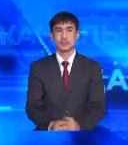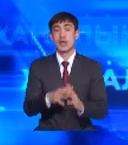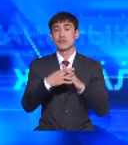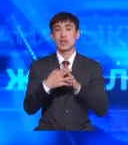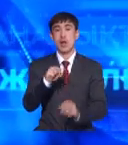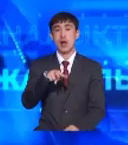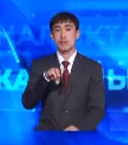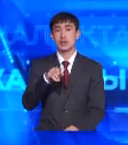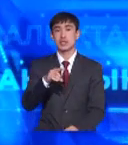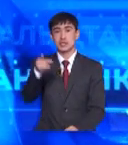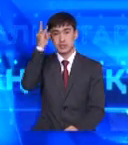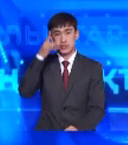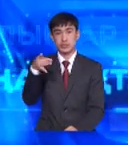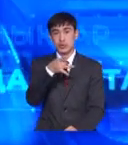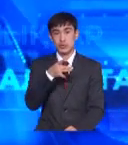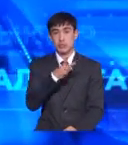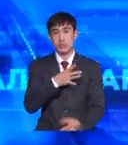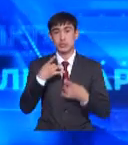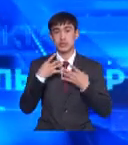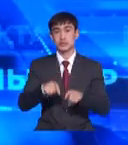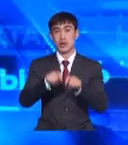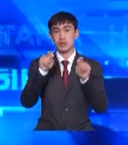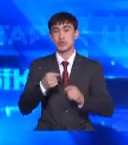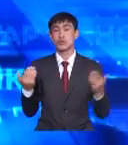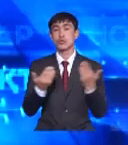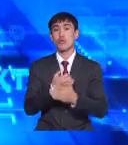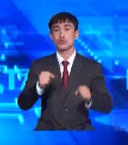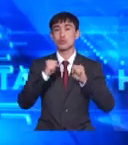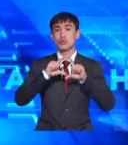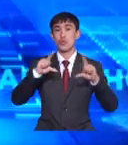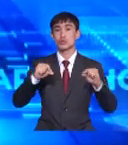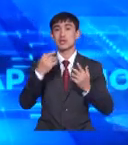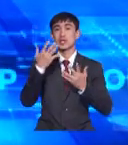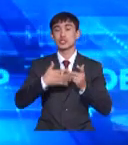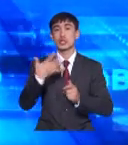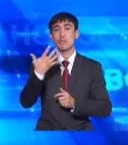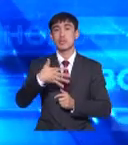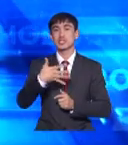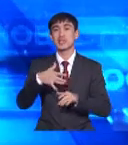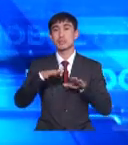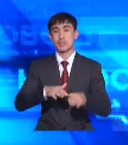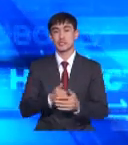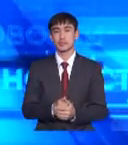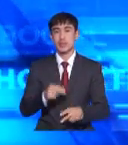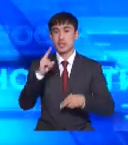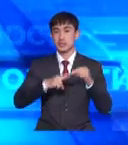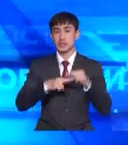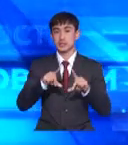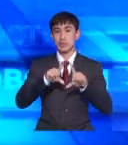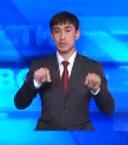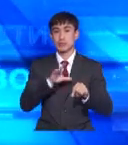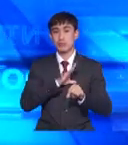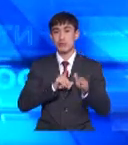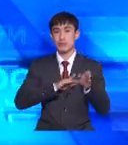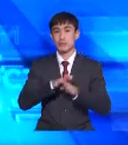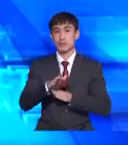В селе Алмалы Сарканского района состоялось торжественное открытие нового спорткомплекса, рассчитанного на 50 мест. Строительство